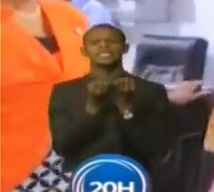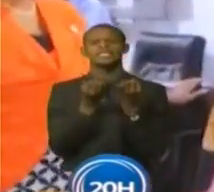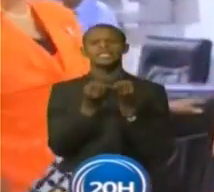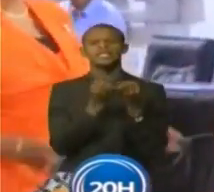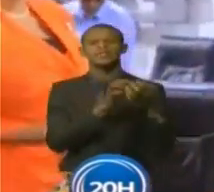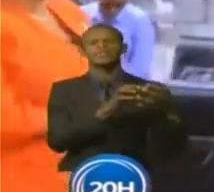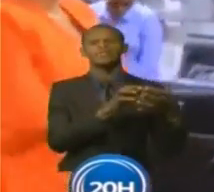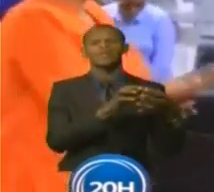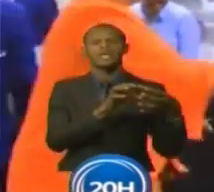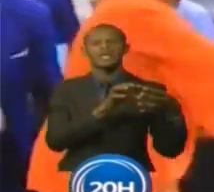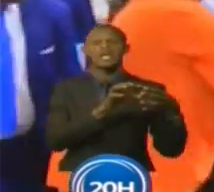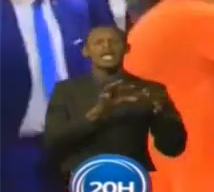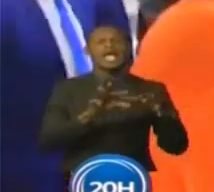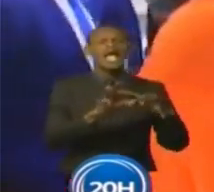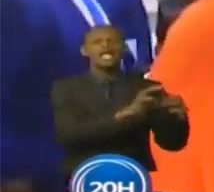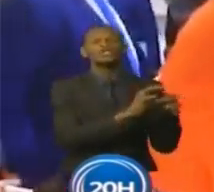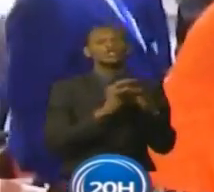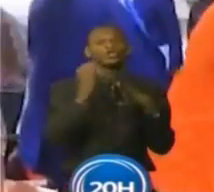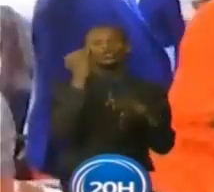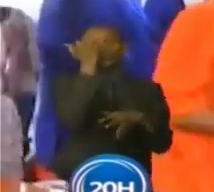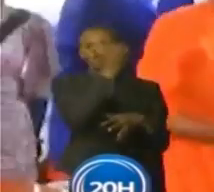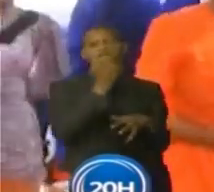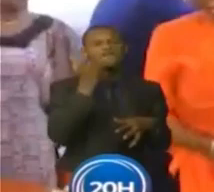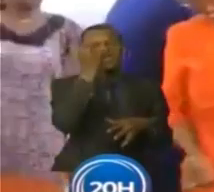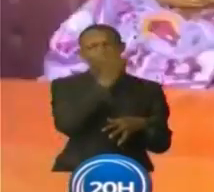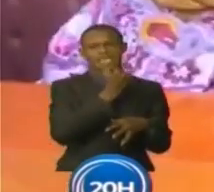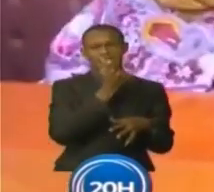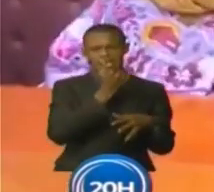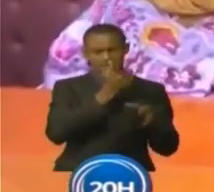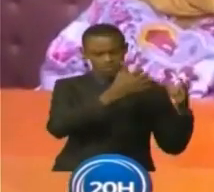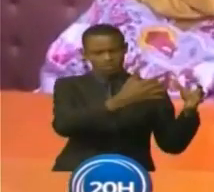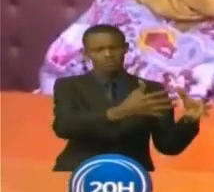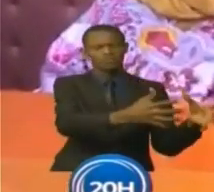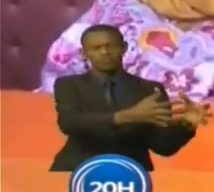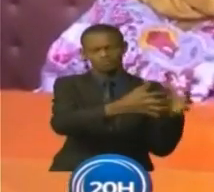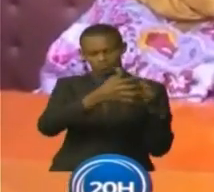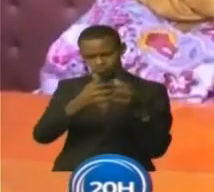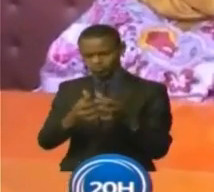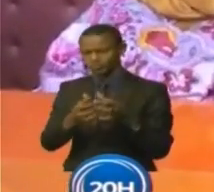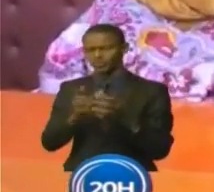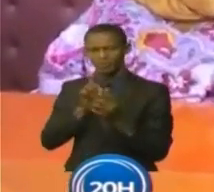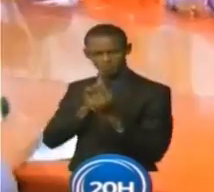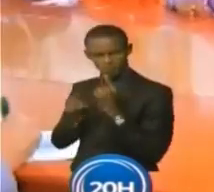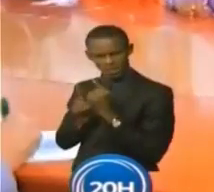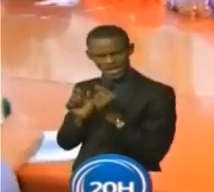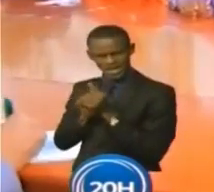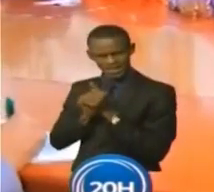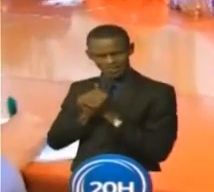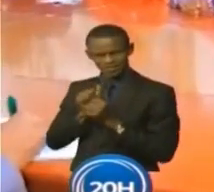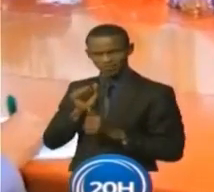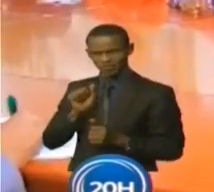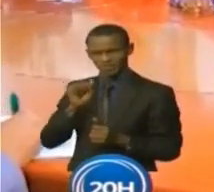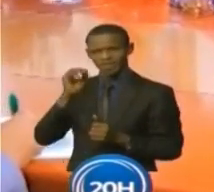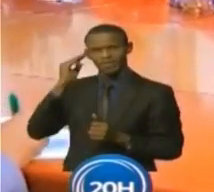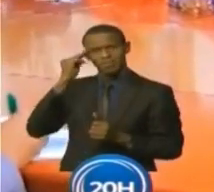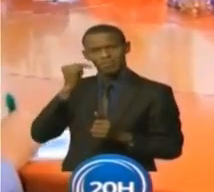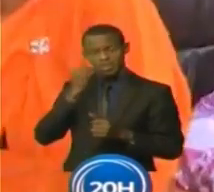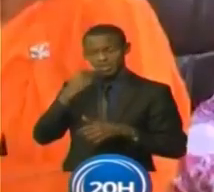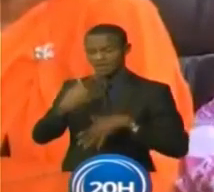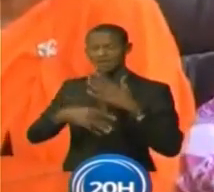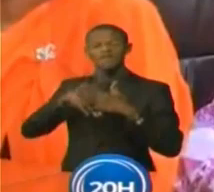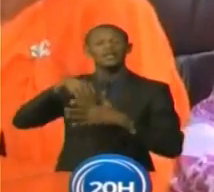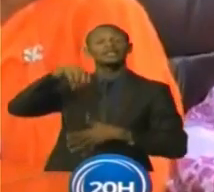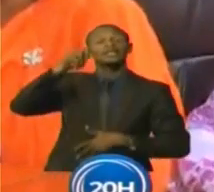Elle est à Kinshasa pour faire l'évaluation de la campagne de lutte contre le mariage des enfants et les pratiques néfastes.